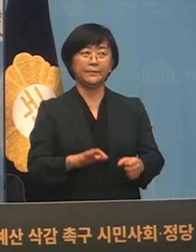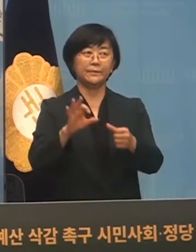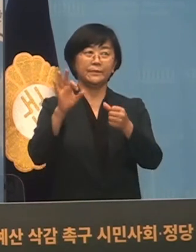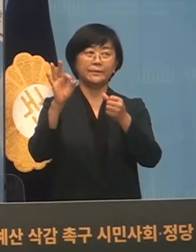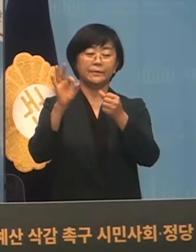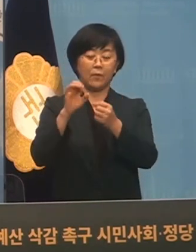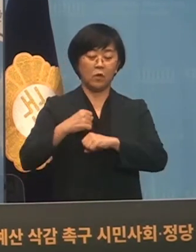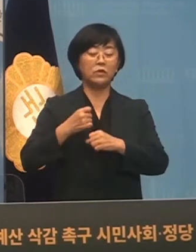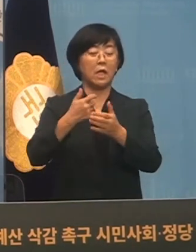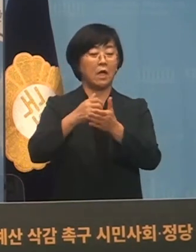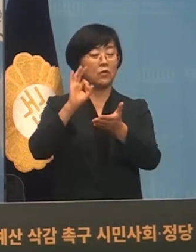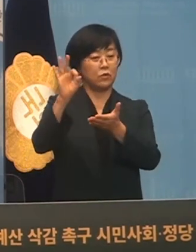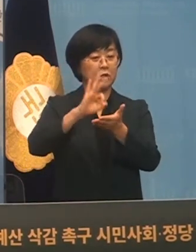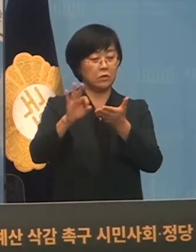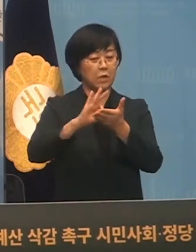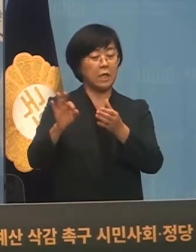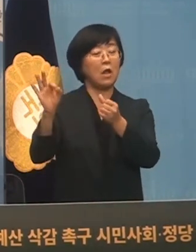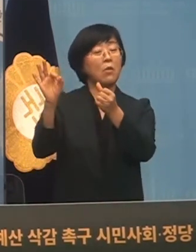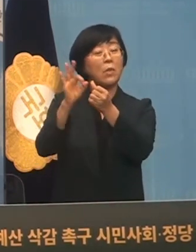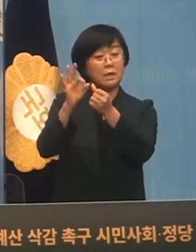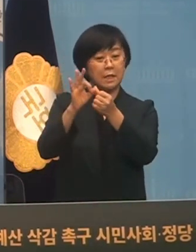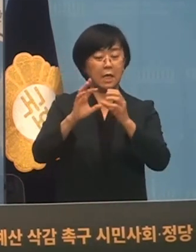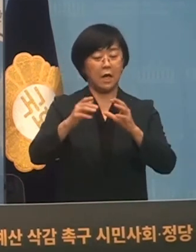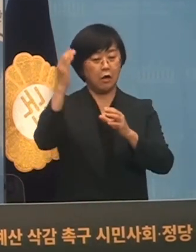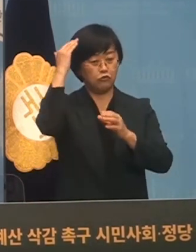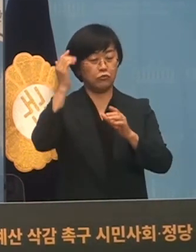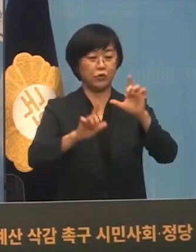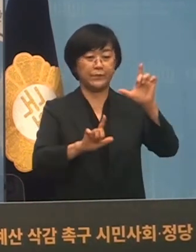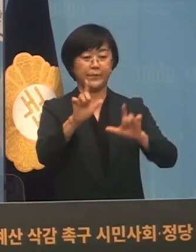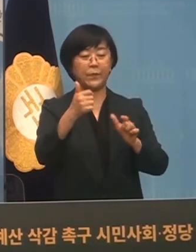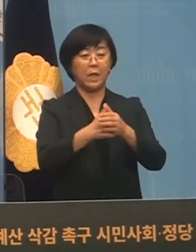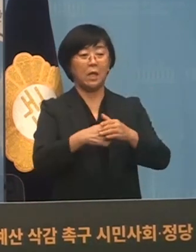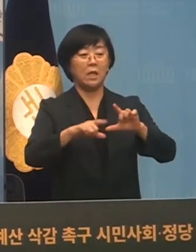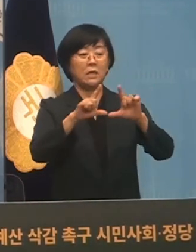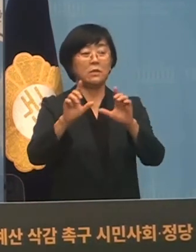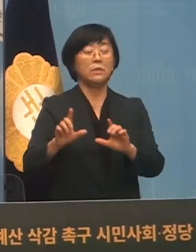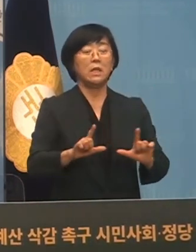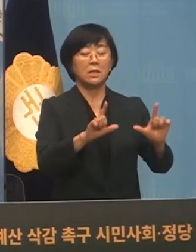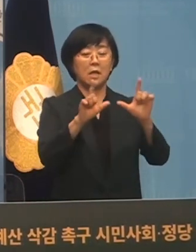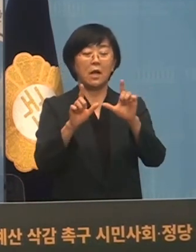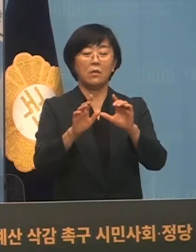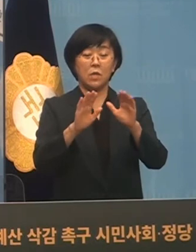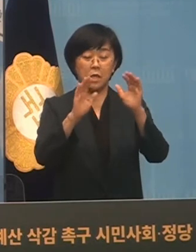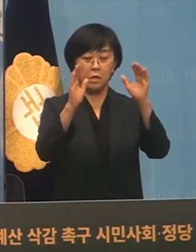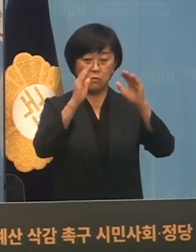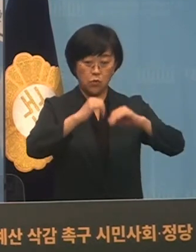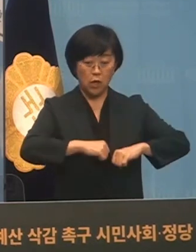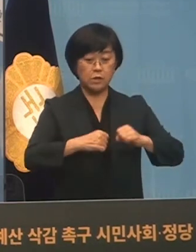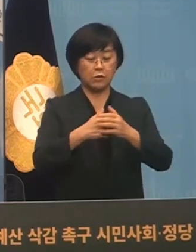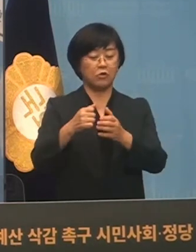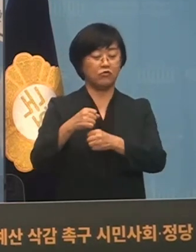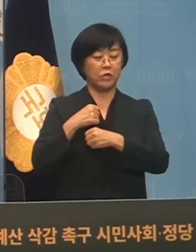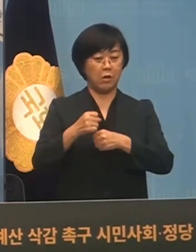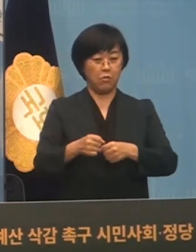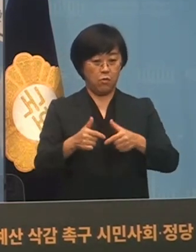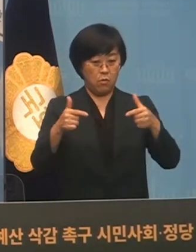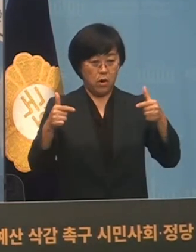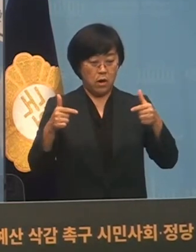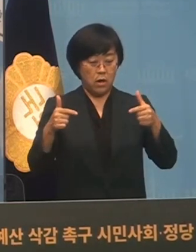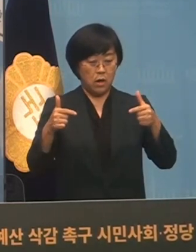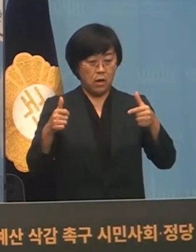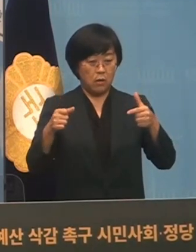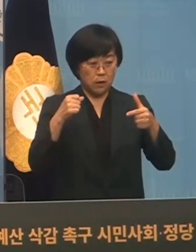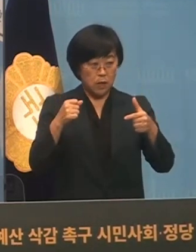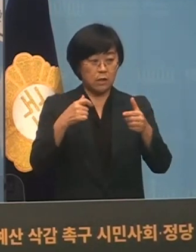군사비 지출국인 대한민국의 밑낯입니다. 평범한 시민의 삶이 무너지고 있는 상황에서 군사력을 확대하여 지키고 싶은 것이